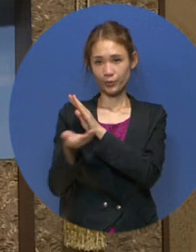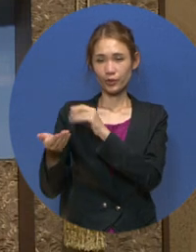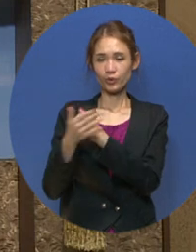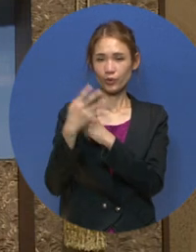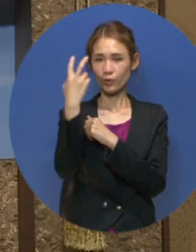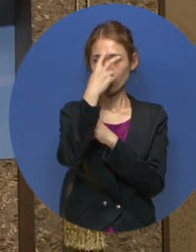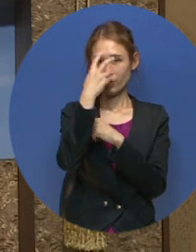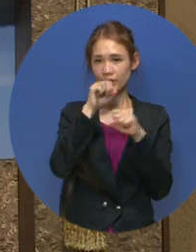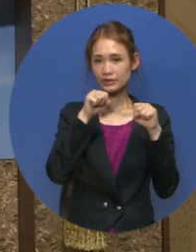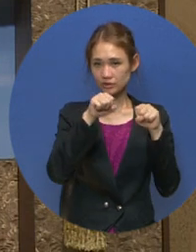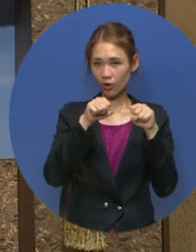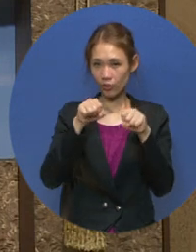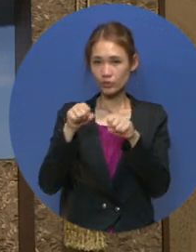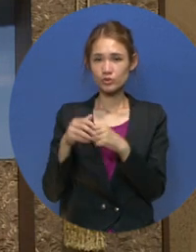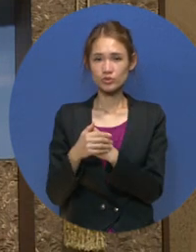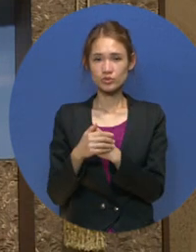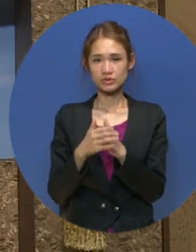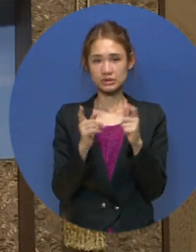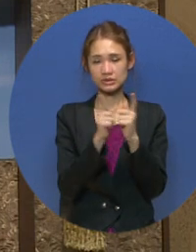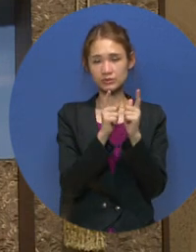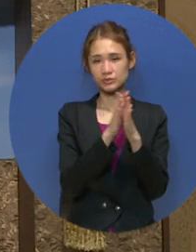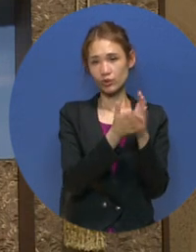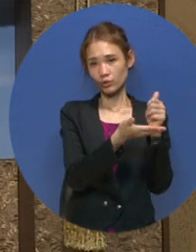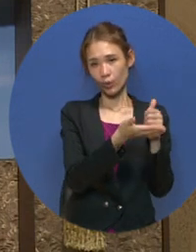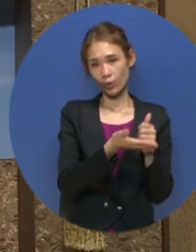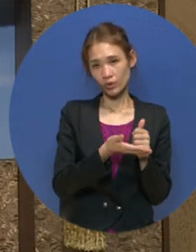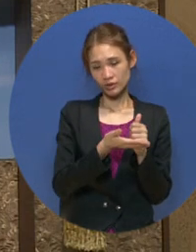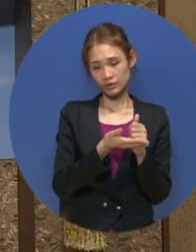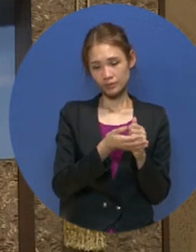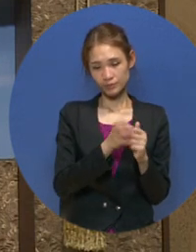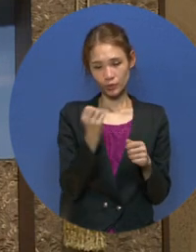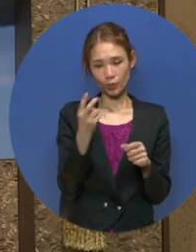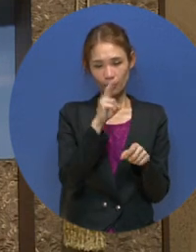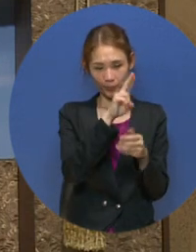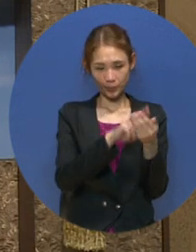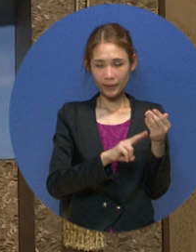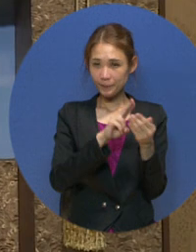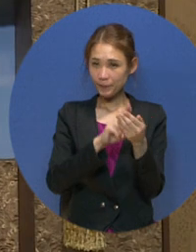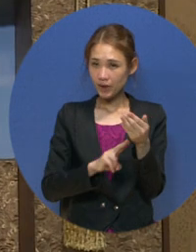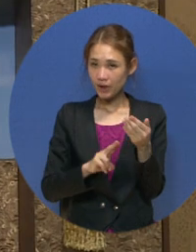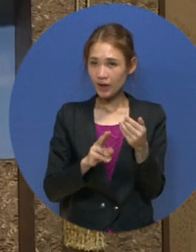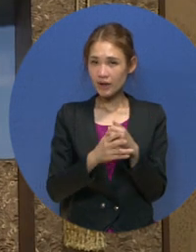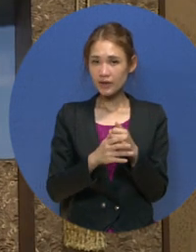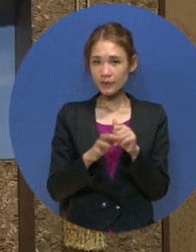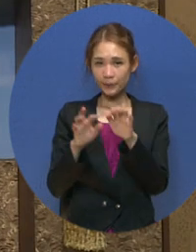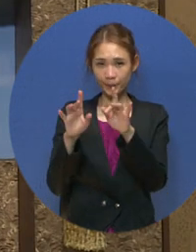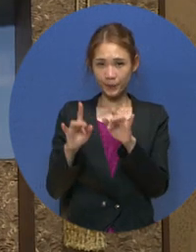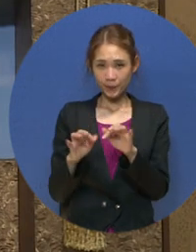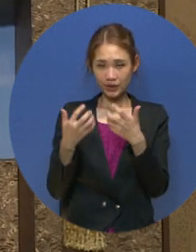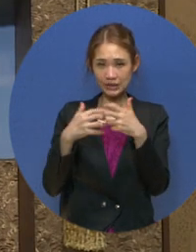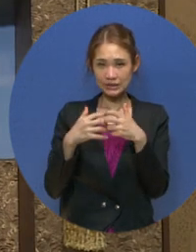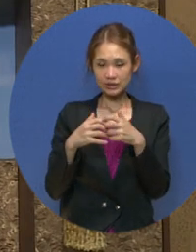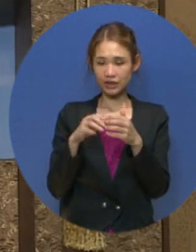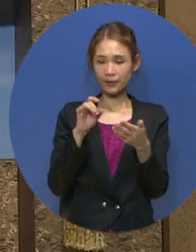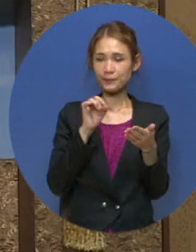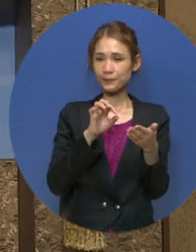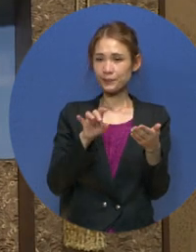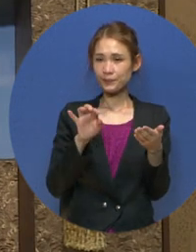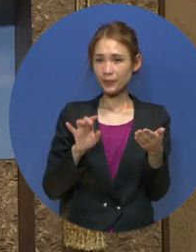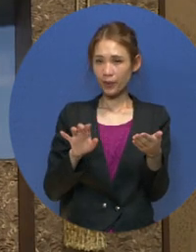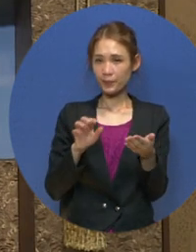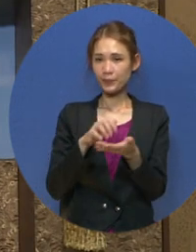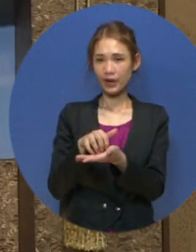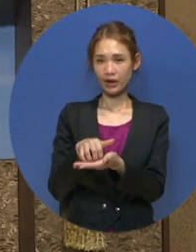관리하고 청소하고 실제로 손님을 응대하고 또 판매하는 네. POS 기계를 사용하는 판매